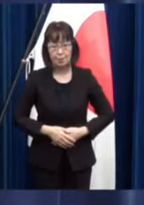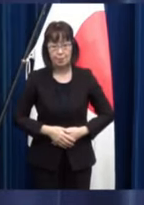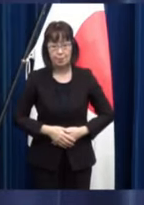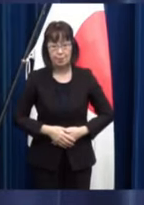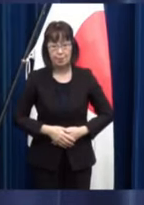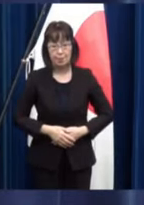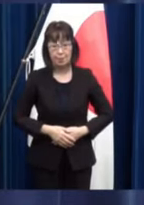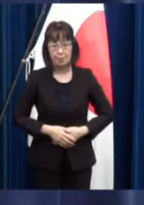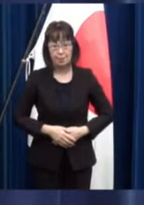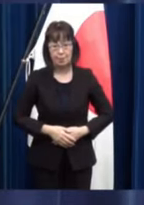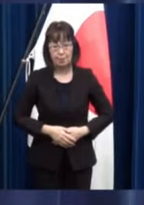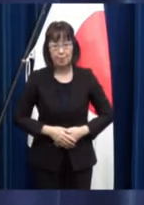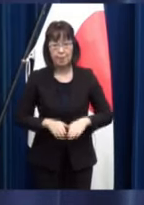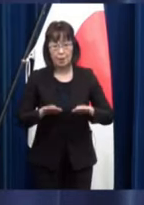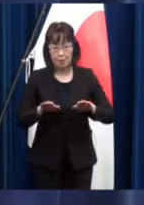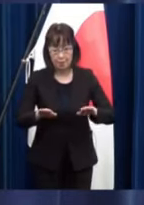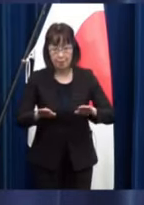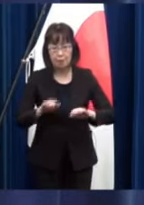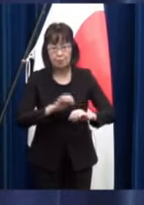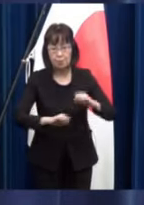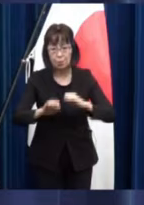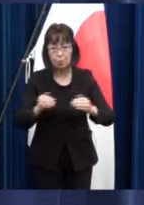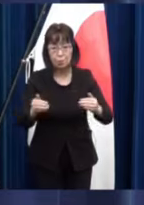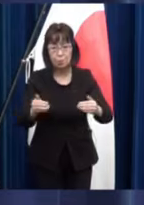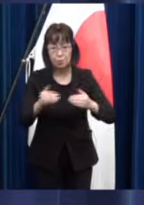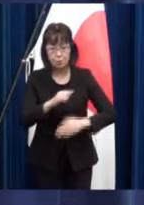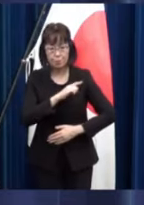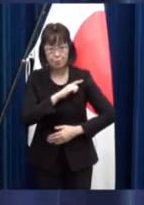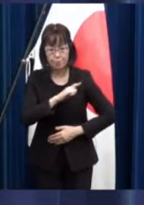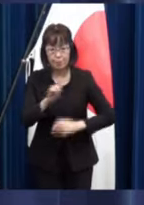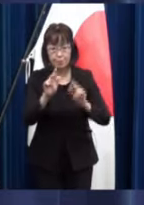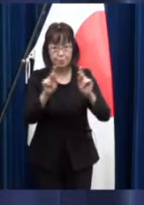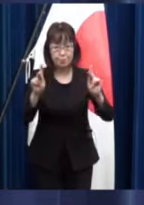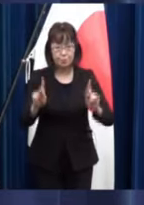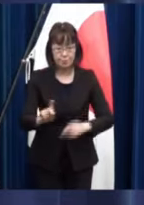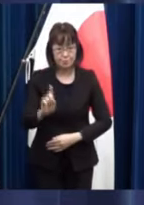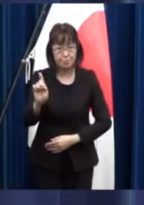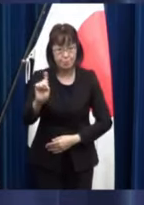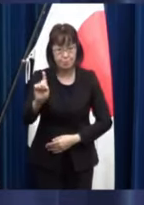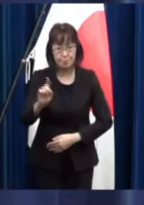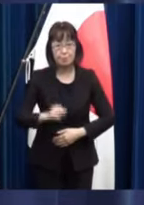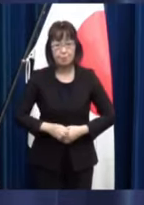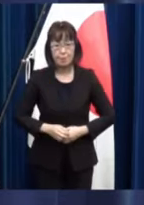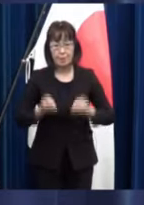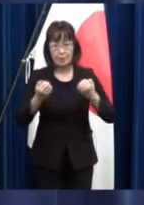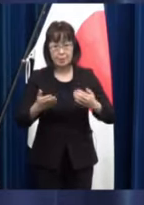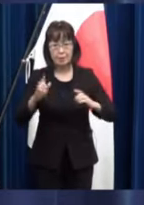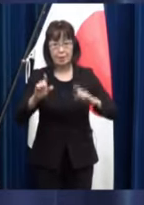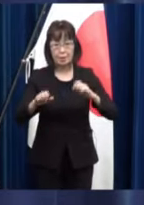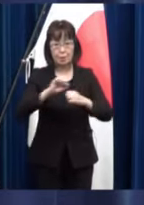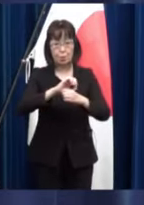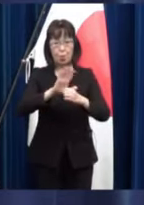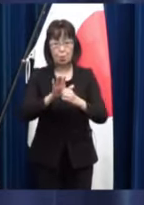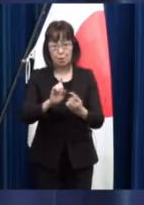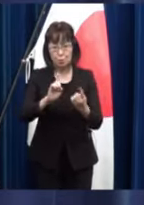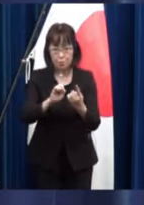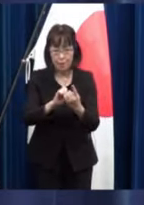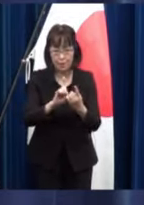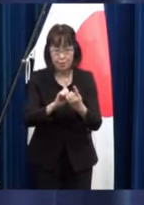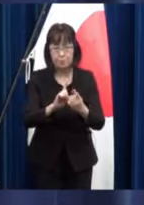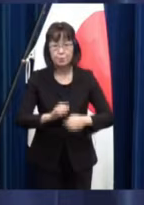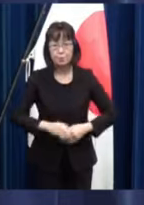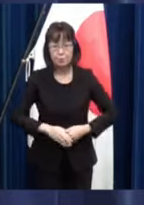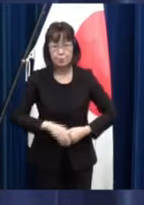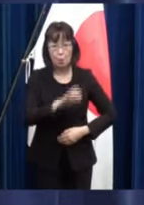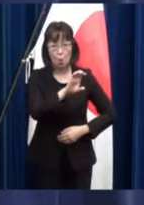今取り組むべき最優先の課題は新型コロナウイルス対策です。欧米